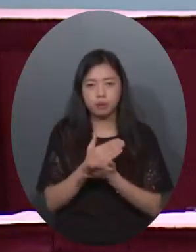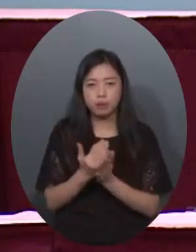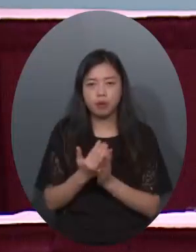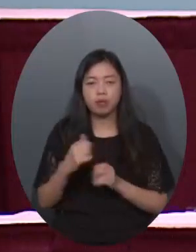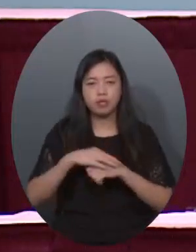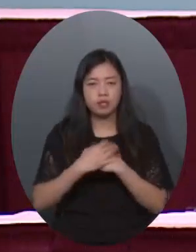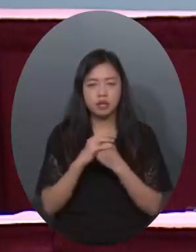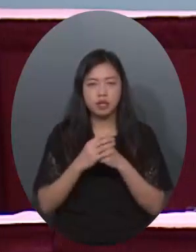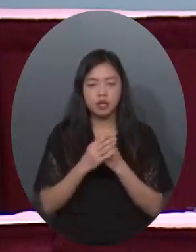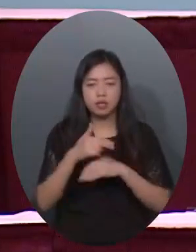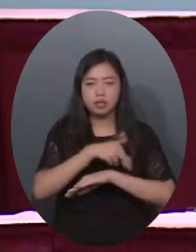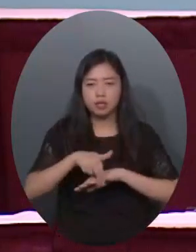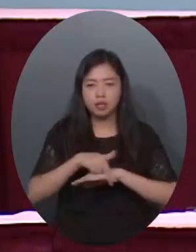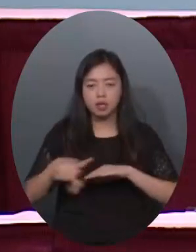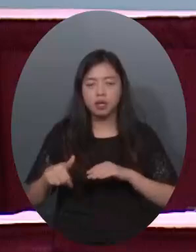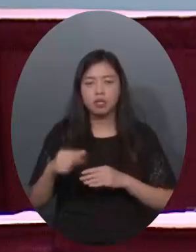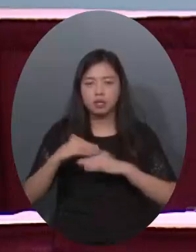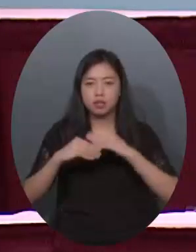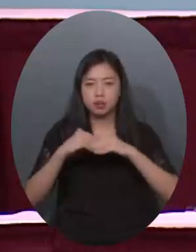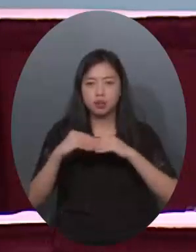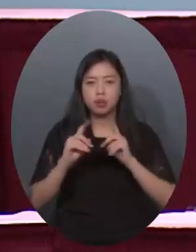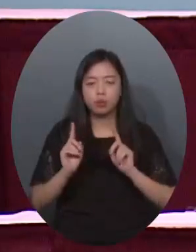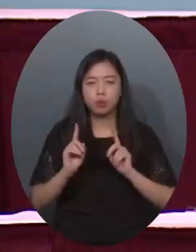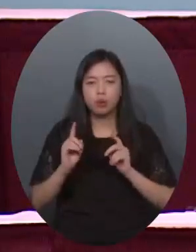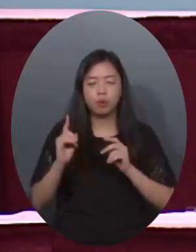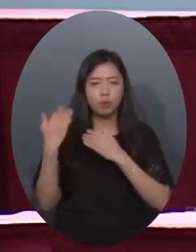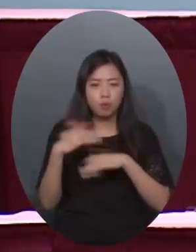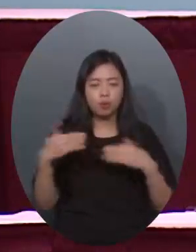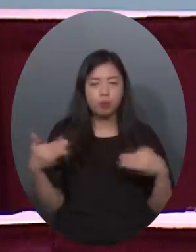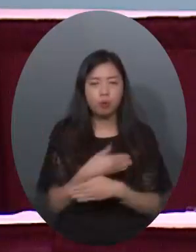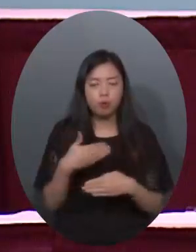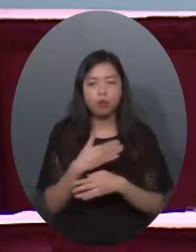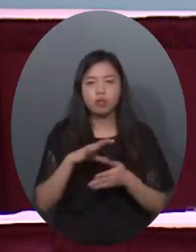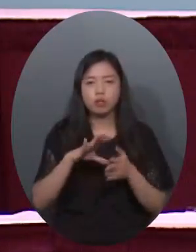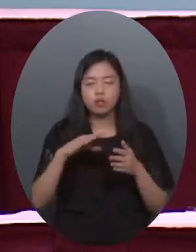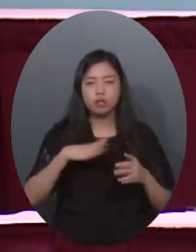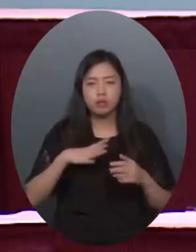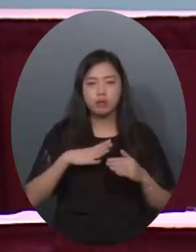級的設計、建造和營運水平。